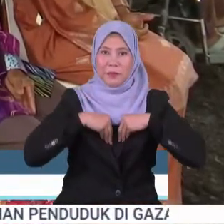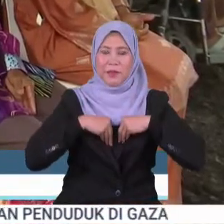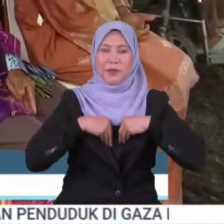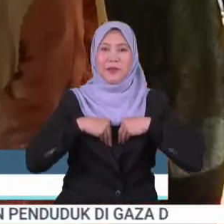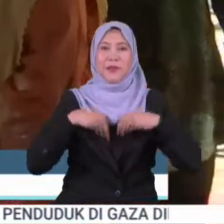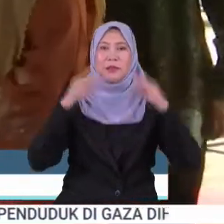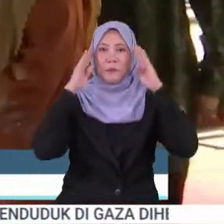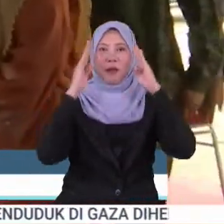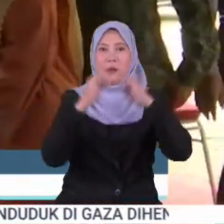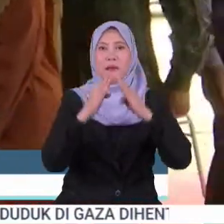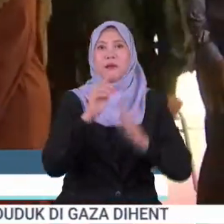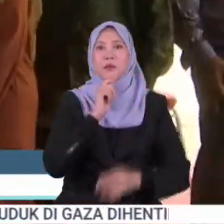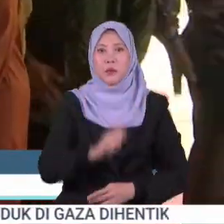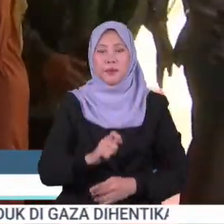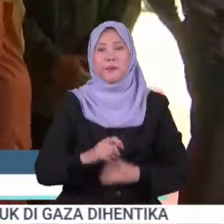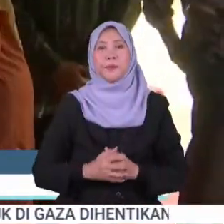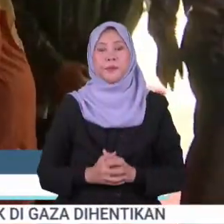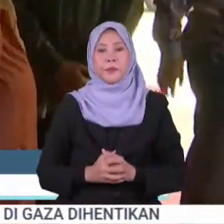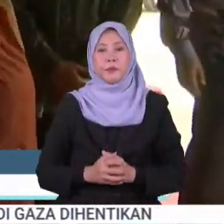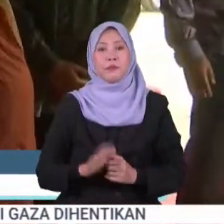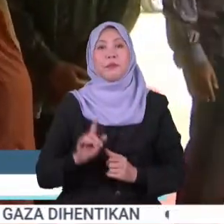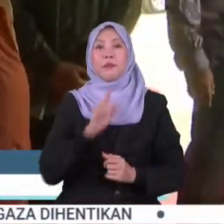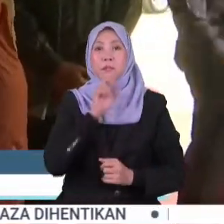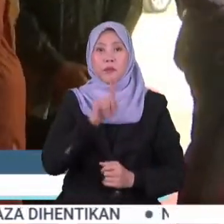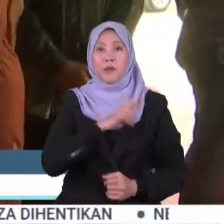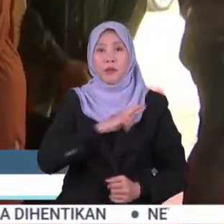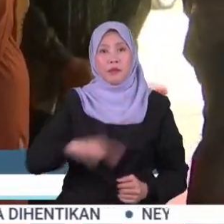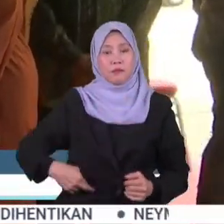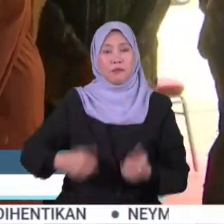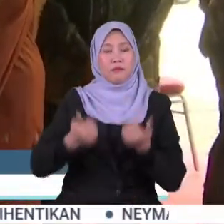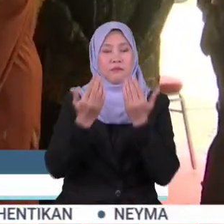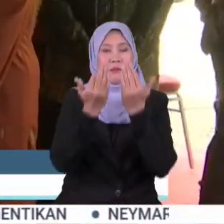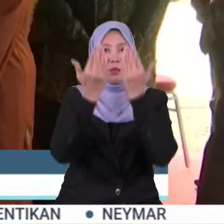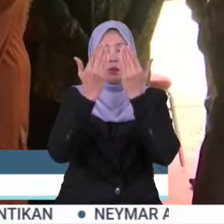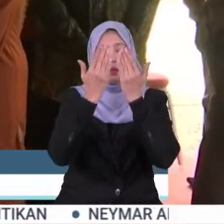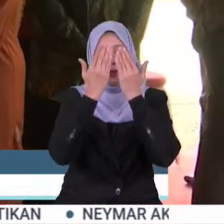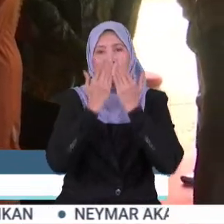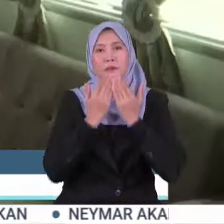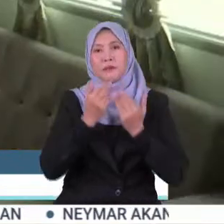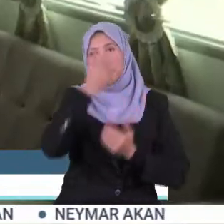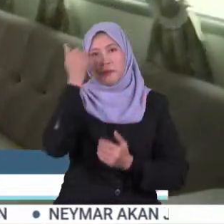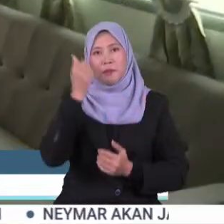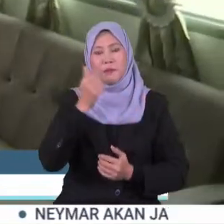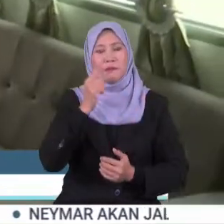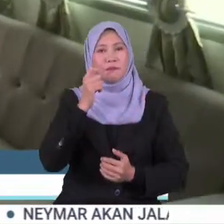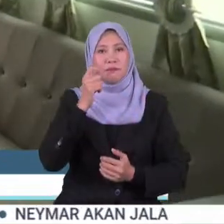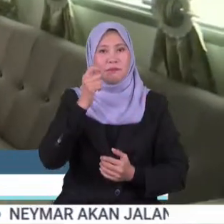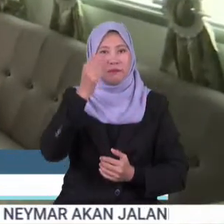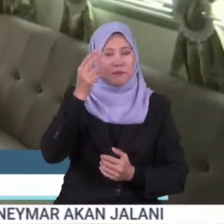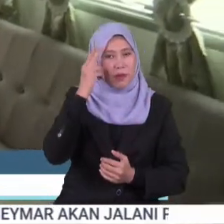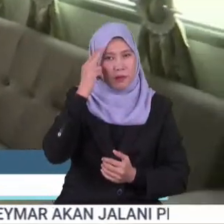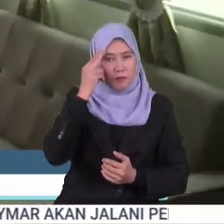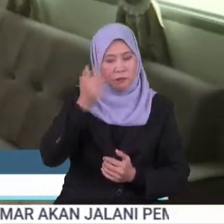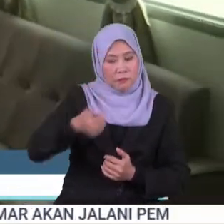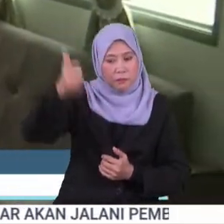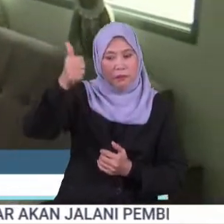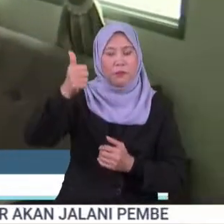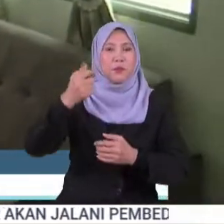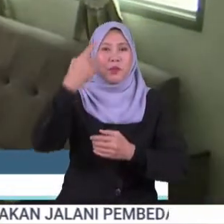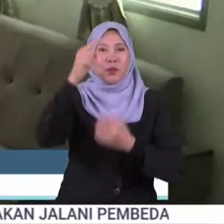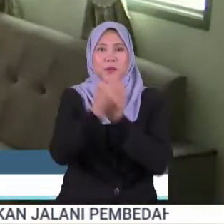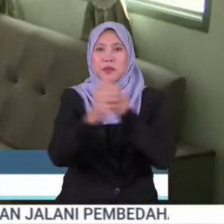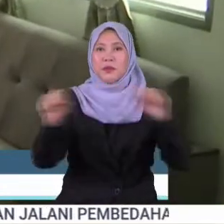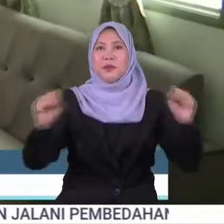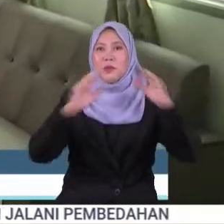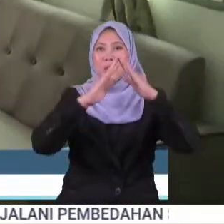Pahang Tua. Sri Parika juga menzahirkan kesyukuran dan penghargaan kepada Presiden UAE Sheikh Mohammed Zayed Al Nahyan atas bantuan